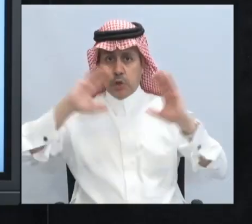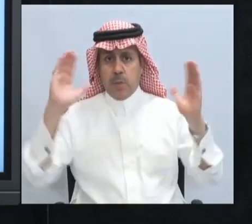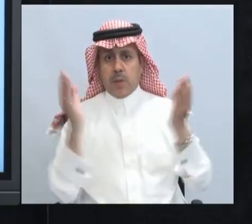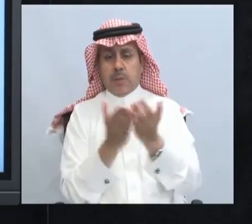اجمعين